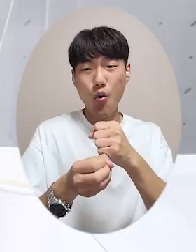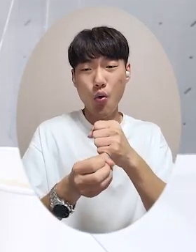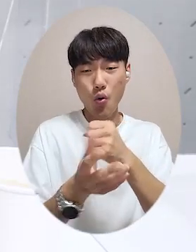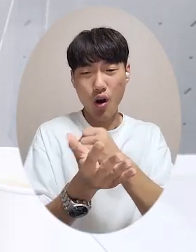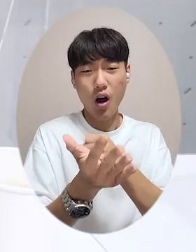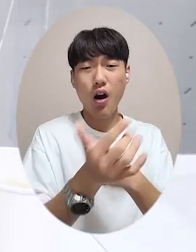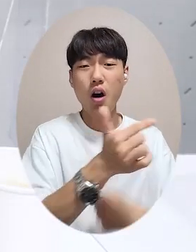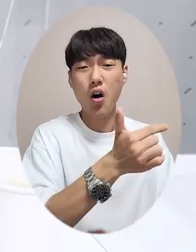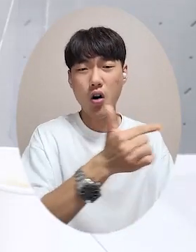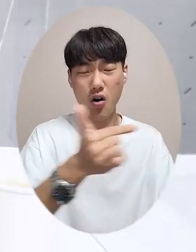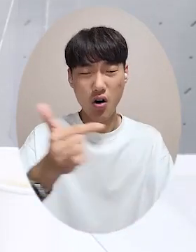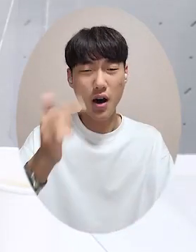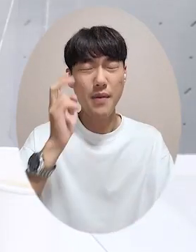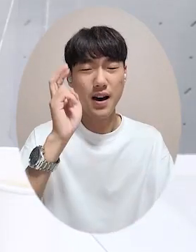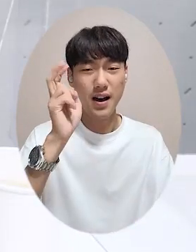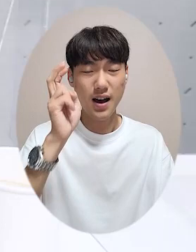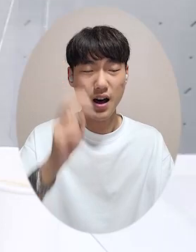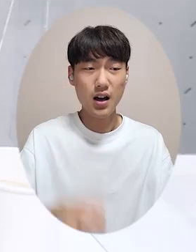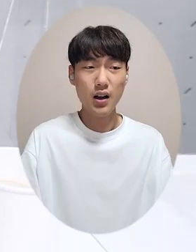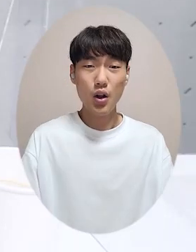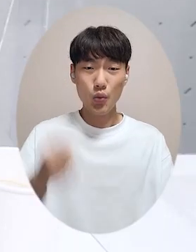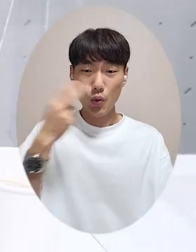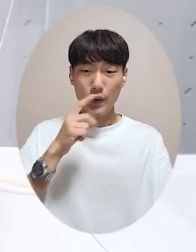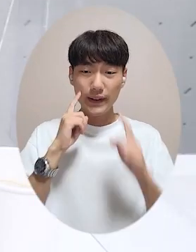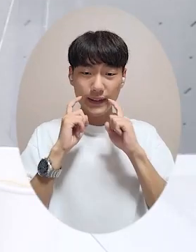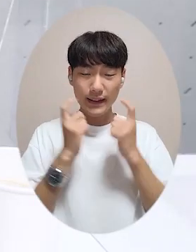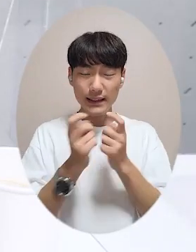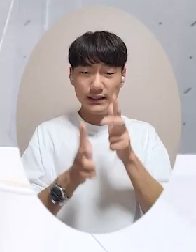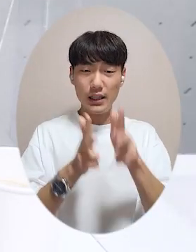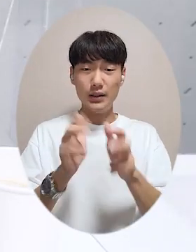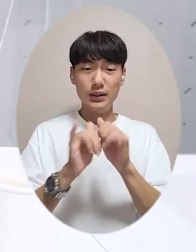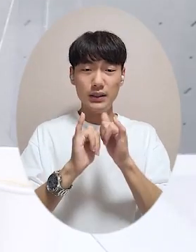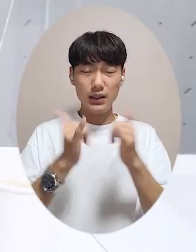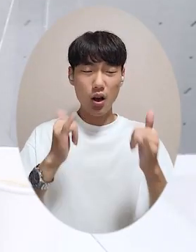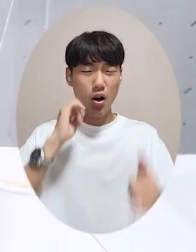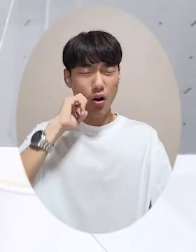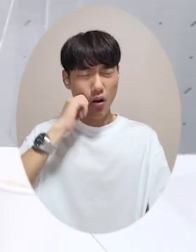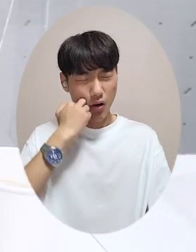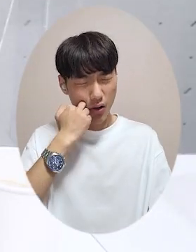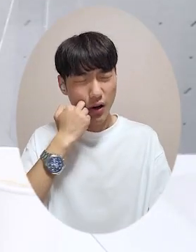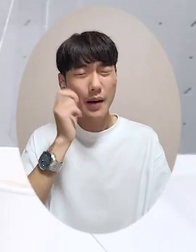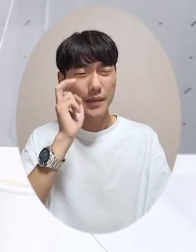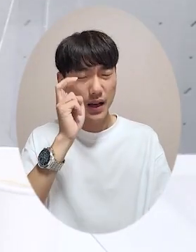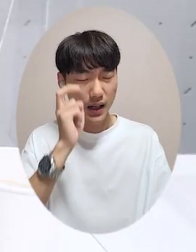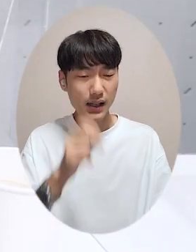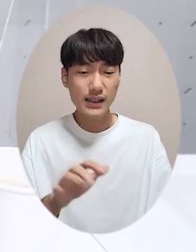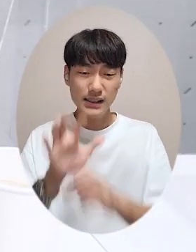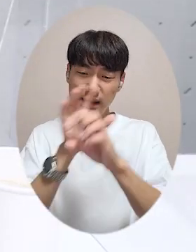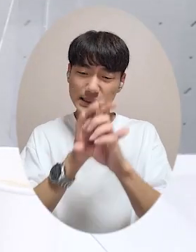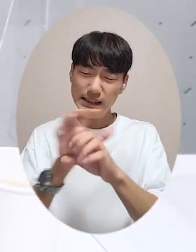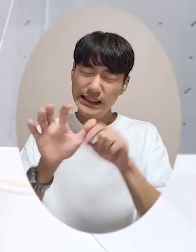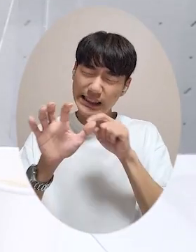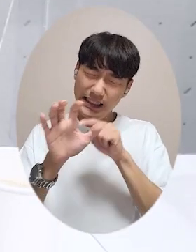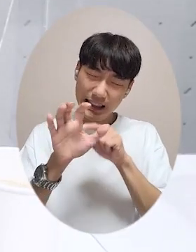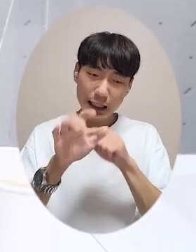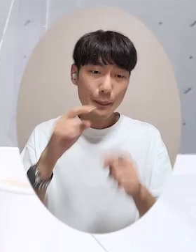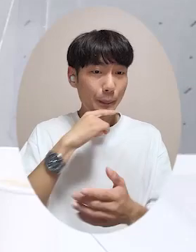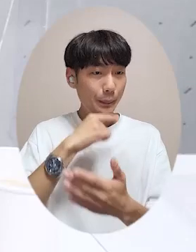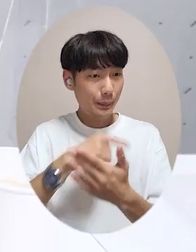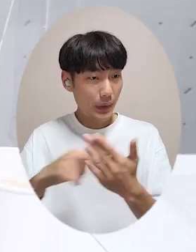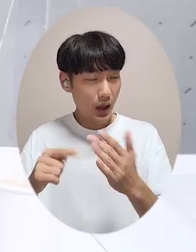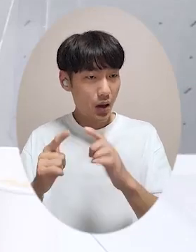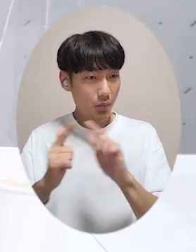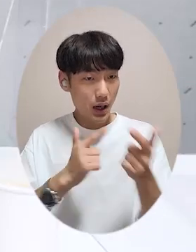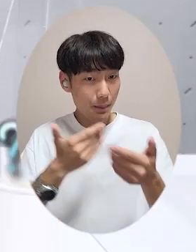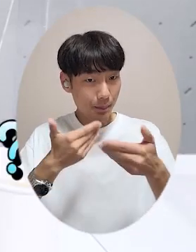네. 이게 정말 뭐 자영업자분들도 굉장히 어려워하셨던 것처럼 코로나19 동안 어떤 피해 뭐